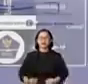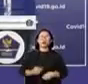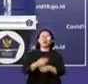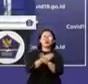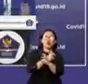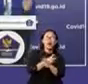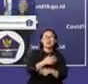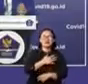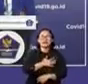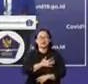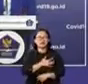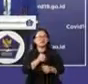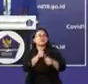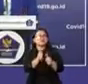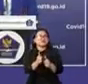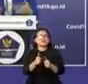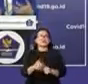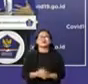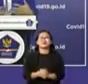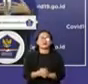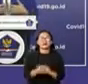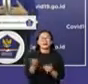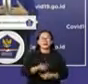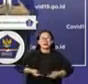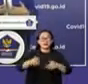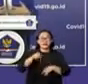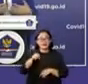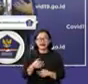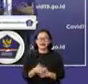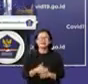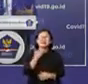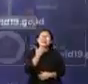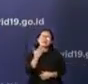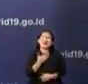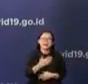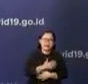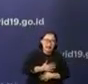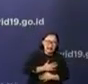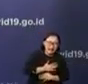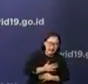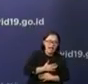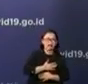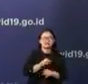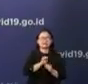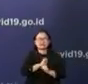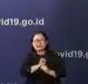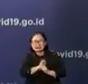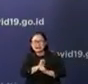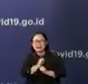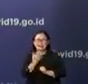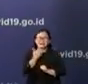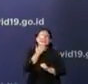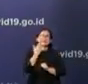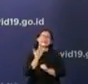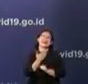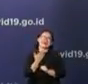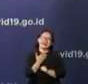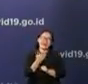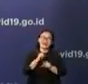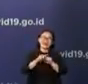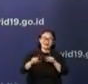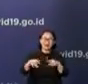jantung saudara-saudari di masa pandai Mini wajar jika kita merasa khawatir atas informasi yang baru kita terima